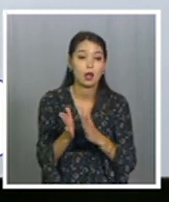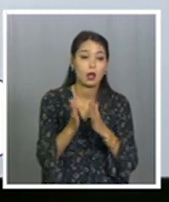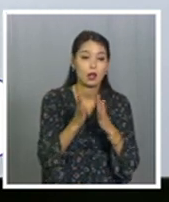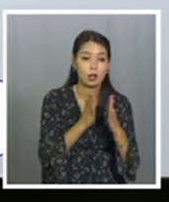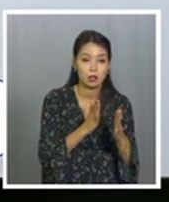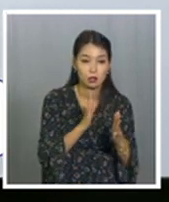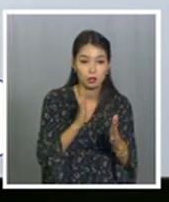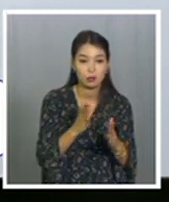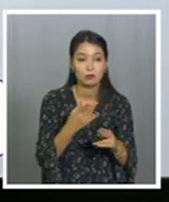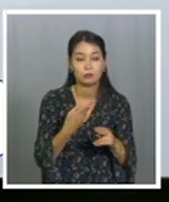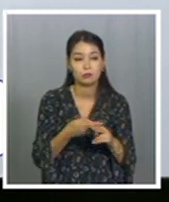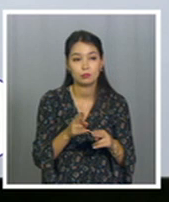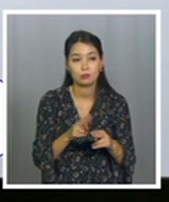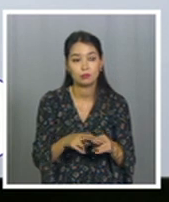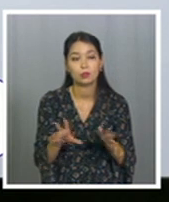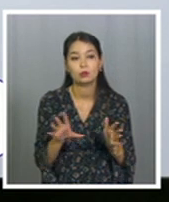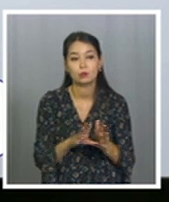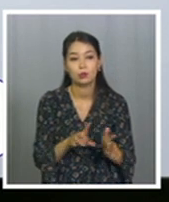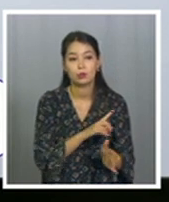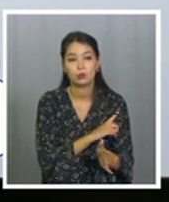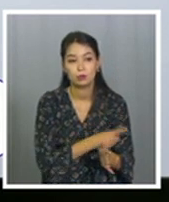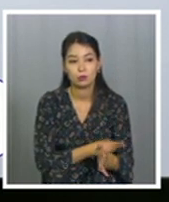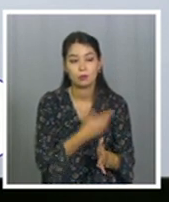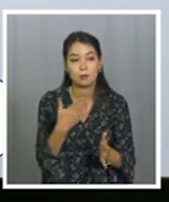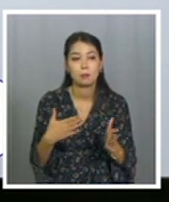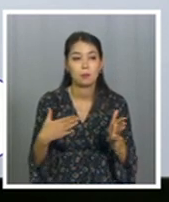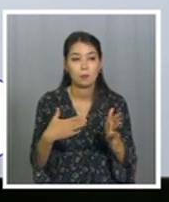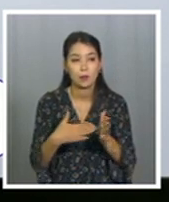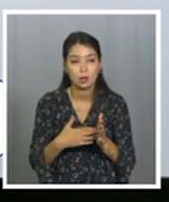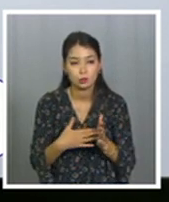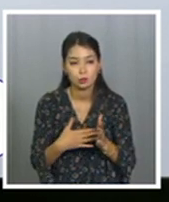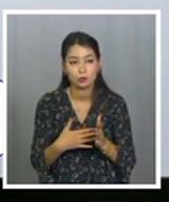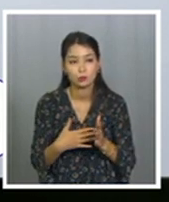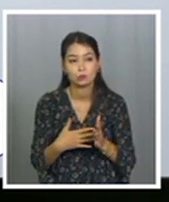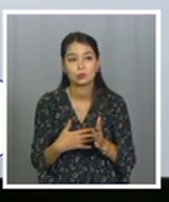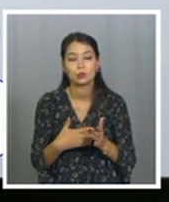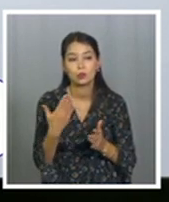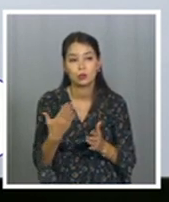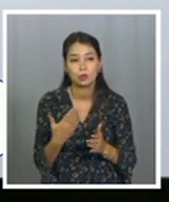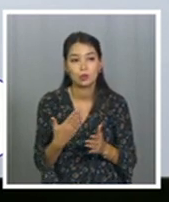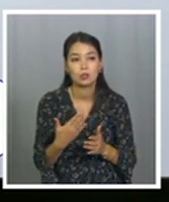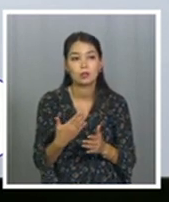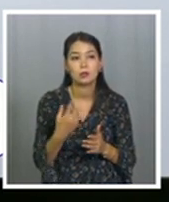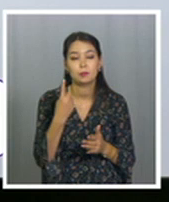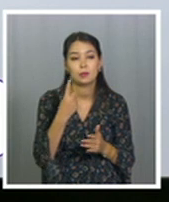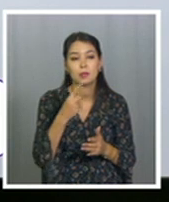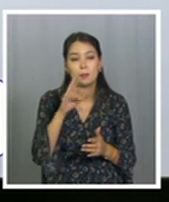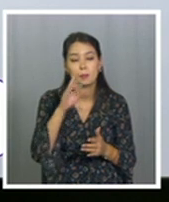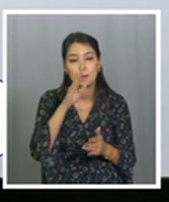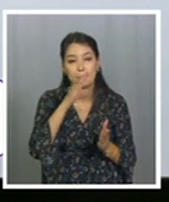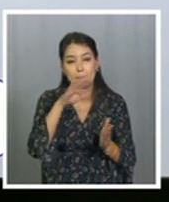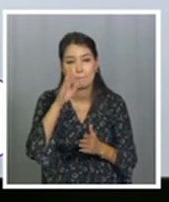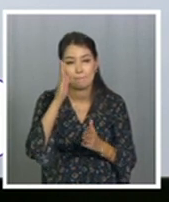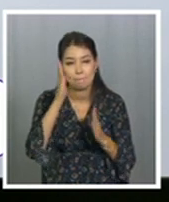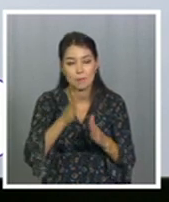демек тоқ күшінің максимум мәні бізде міне мына жерде бір периодта кернеу максимум мәні ие